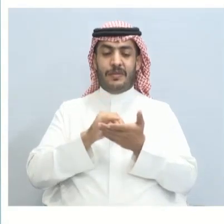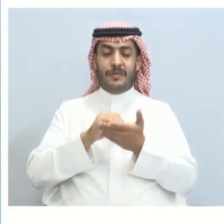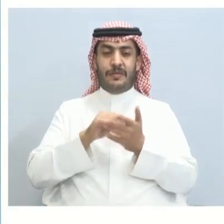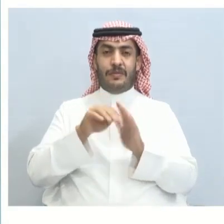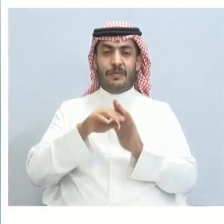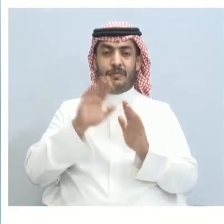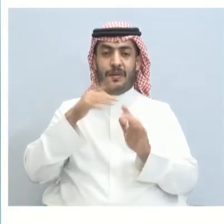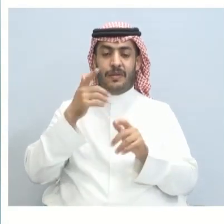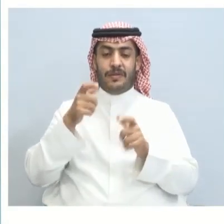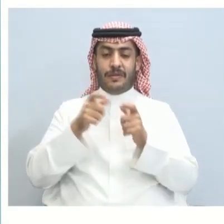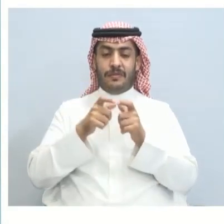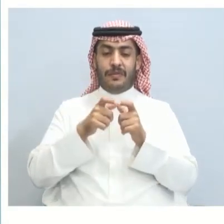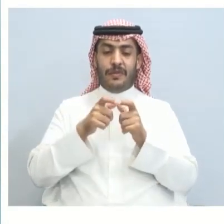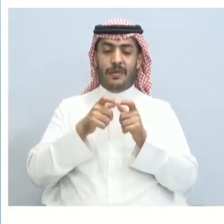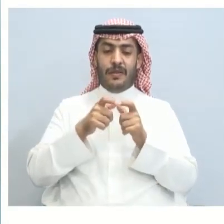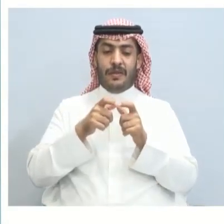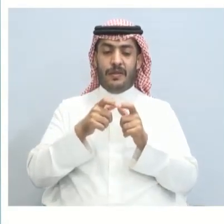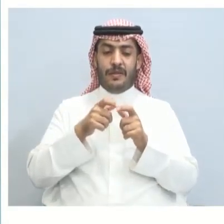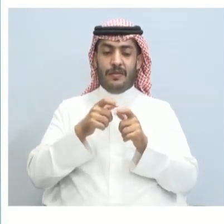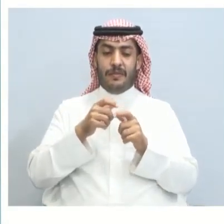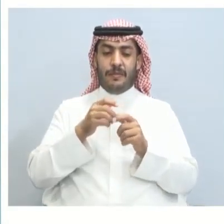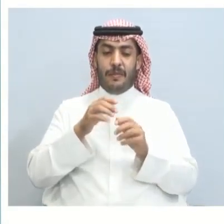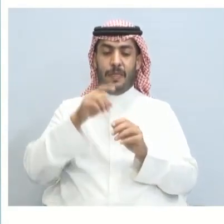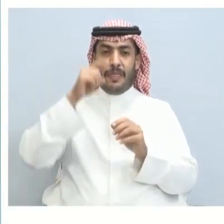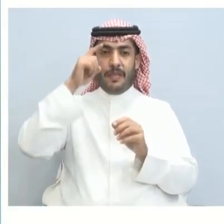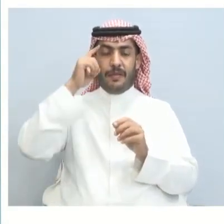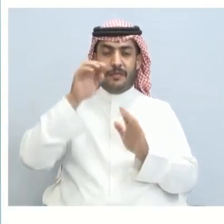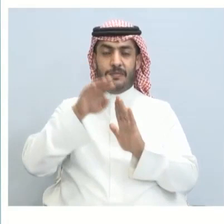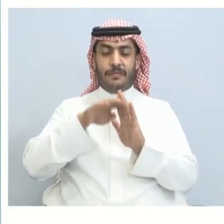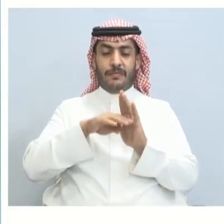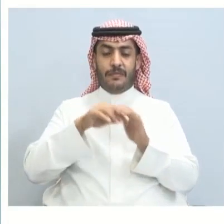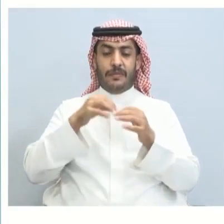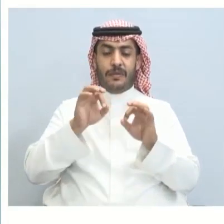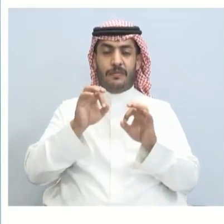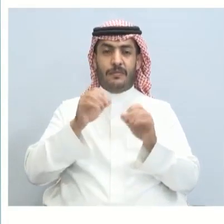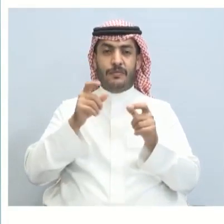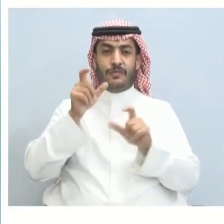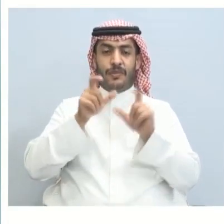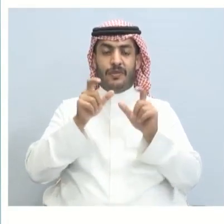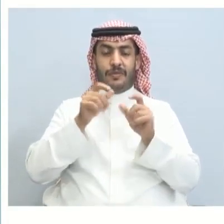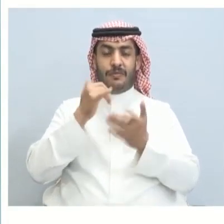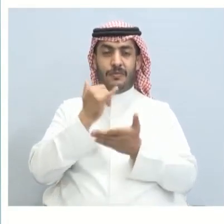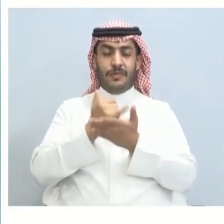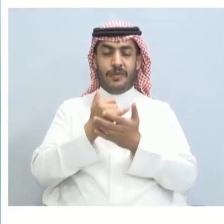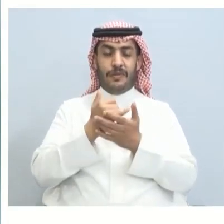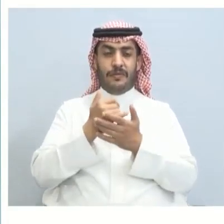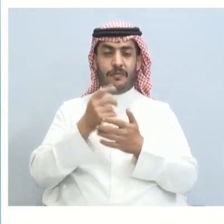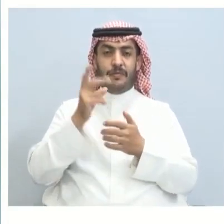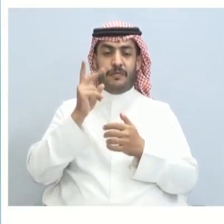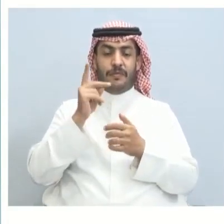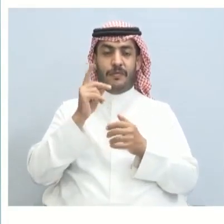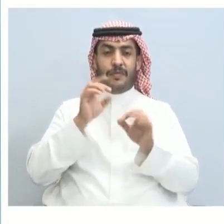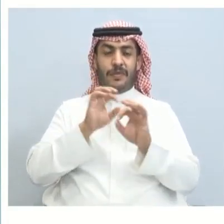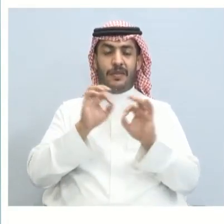بعد الاجتماع نتاكد ان العمل تم وفق محضر اجتماع يتواصل مع اشخاص المكلفين بالم هام ايضا